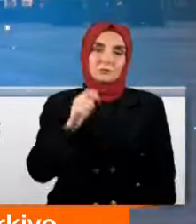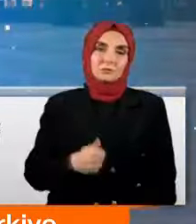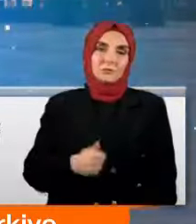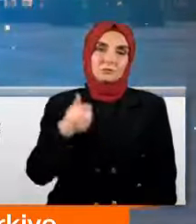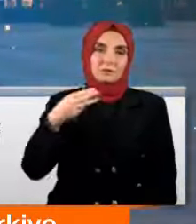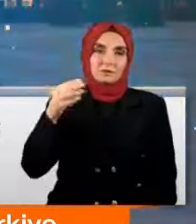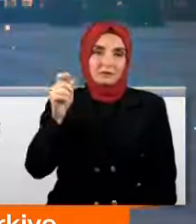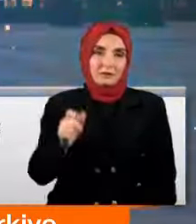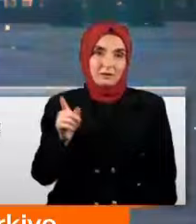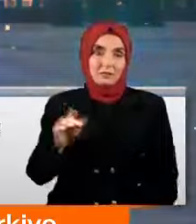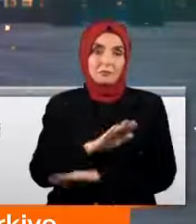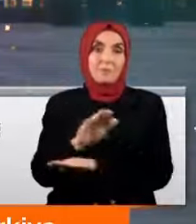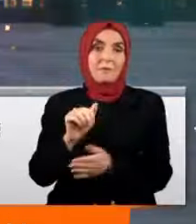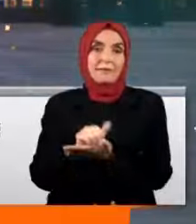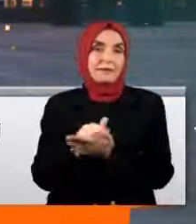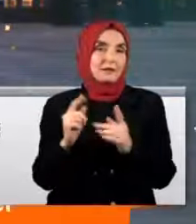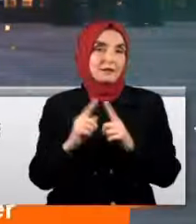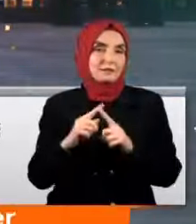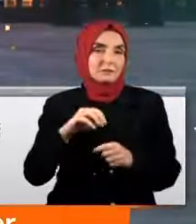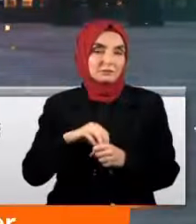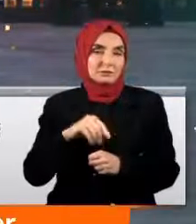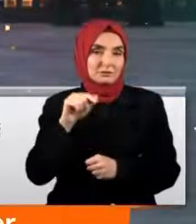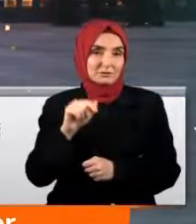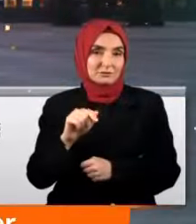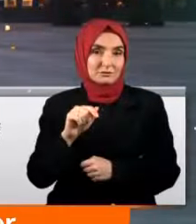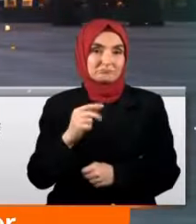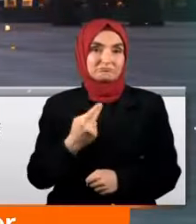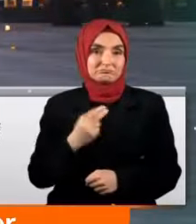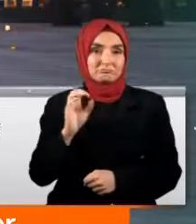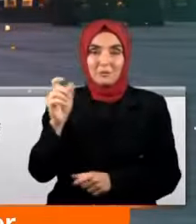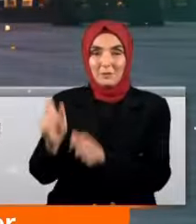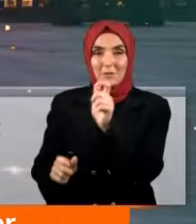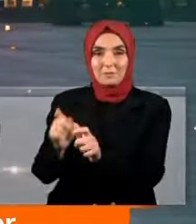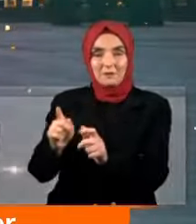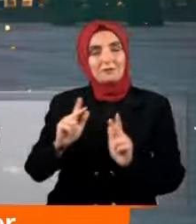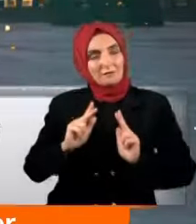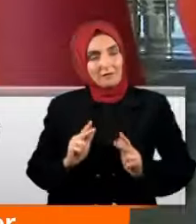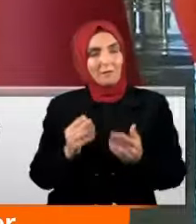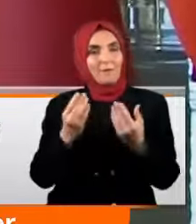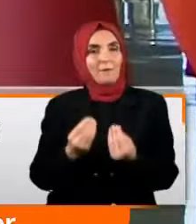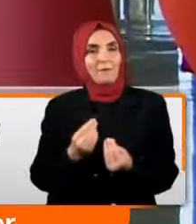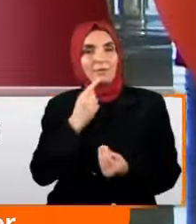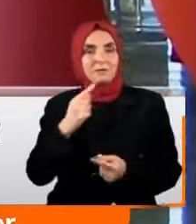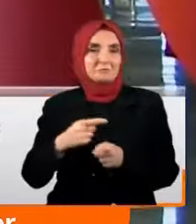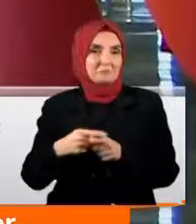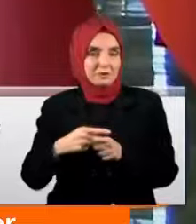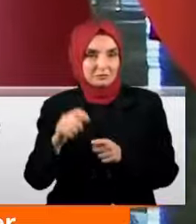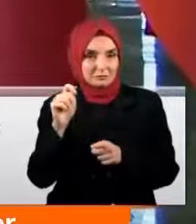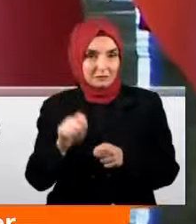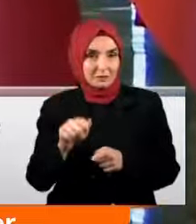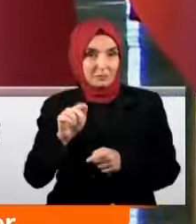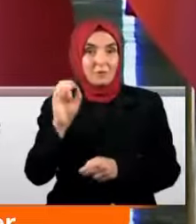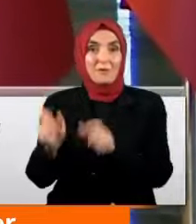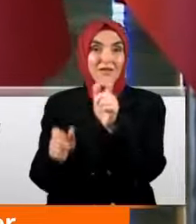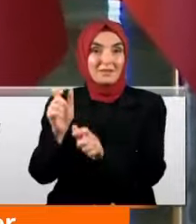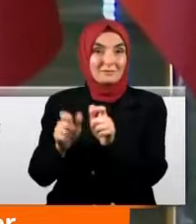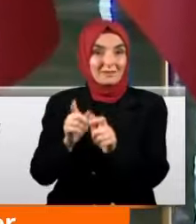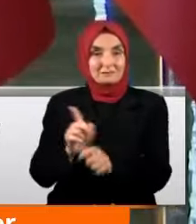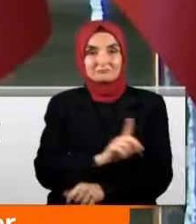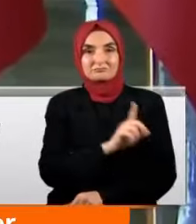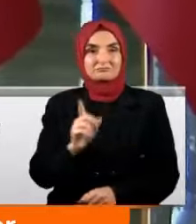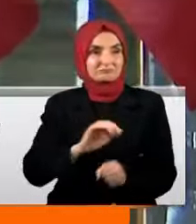Cumhurbaşkanı Erdoğan sosyal medya hesabından öğretmenlerimiz müsterih olsun paylaşımı yaptı. Öğretmenlerimize karşı şiddet olaylarına